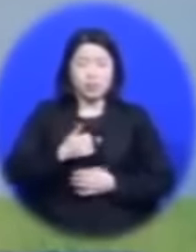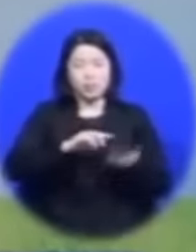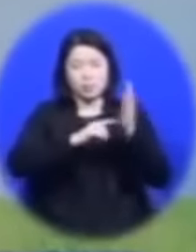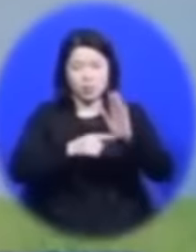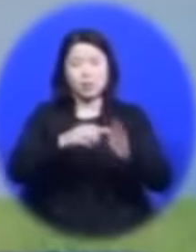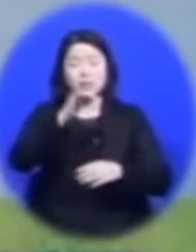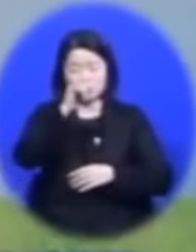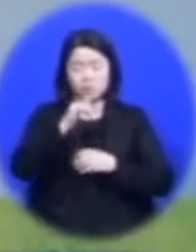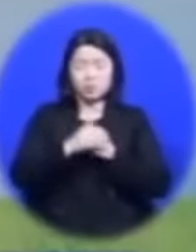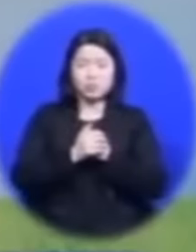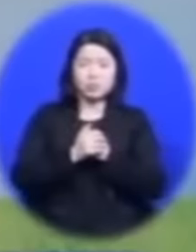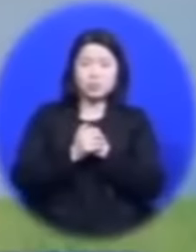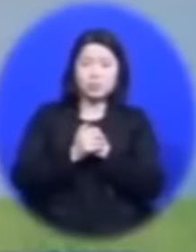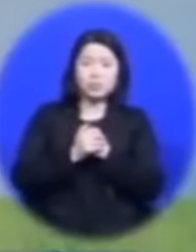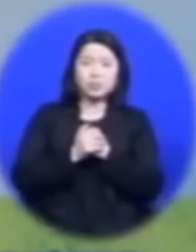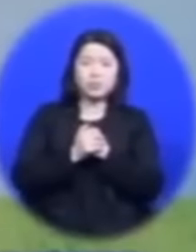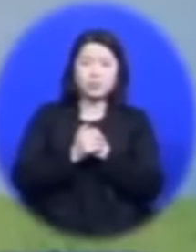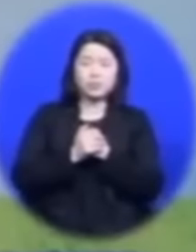반응을 했습니다.